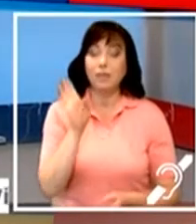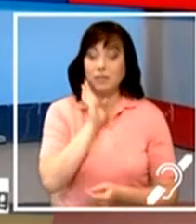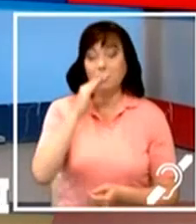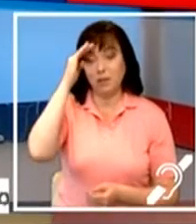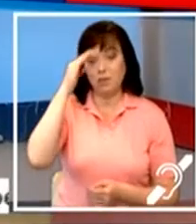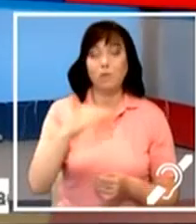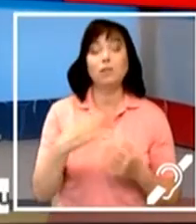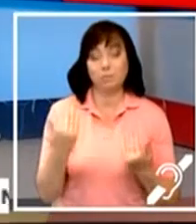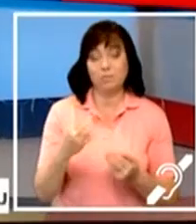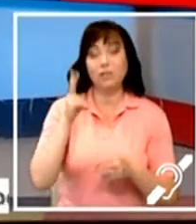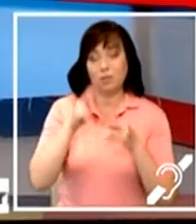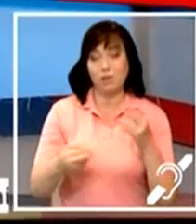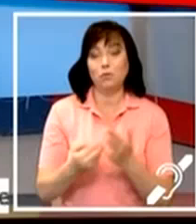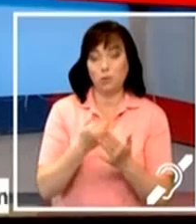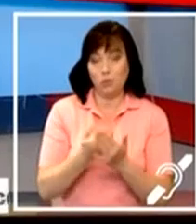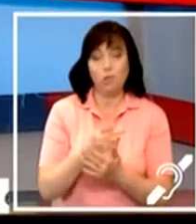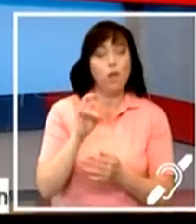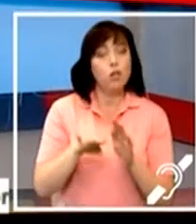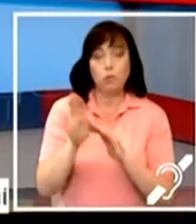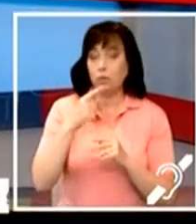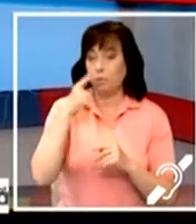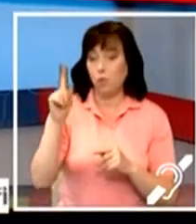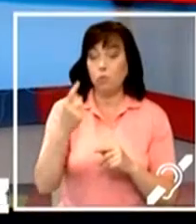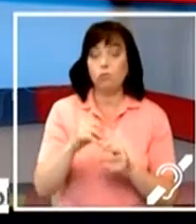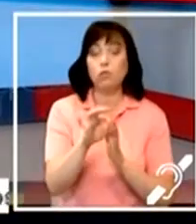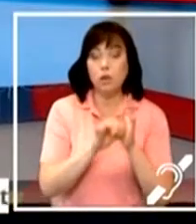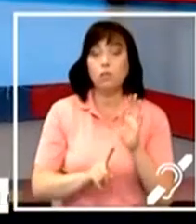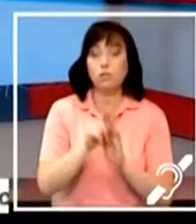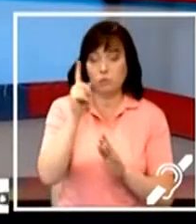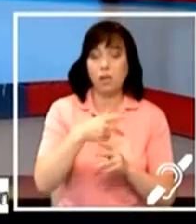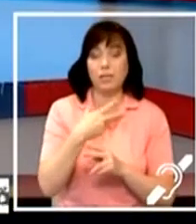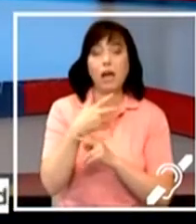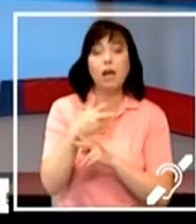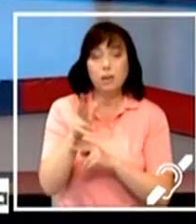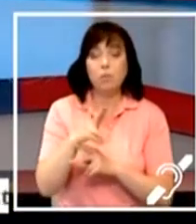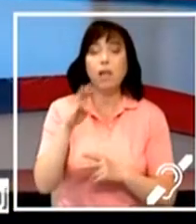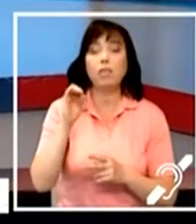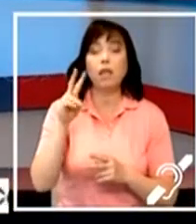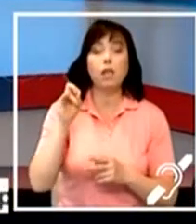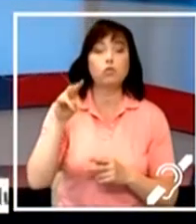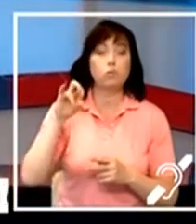Doamnelor și domnilor, aici punem punct telejurnalului. Nu plecați departe pentru că imediat începe reportajul